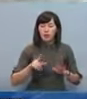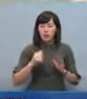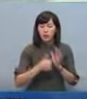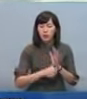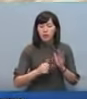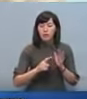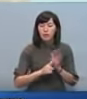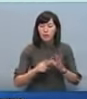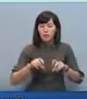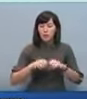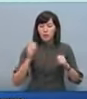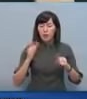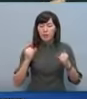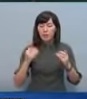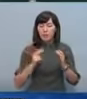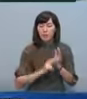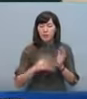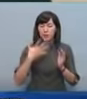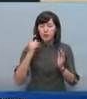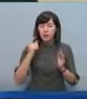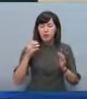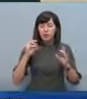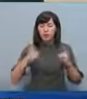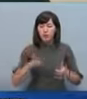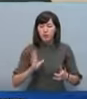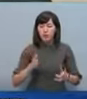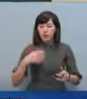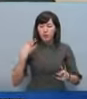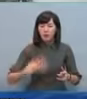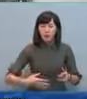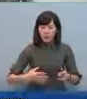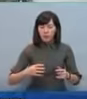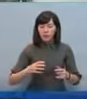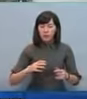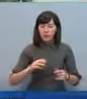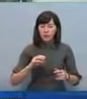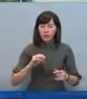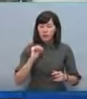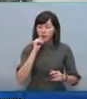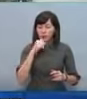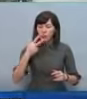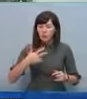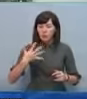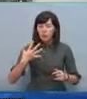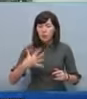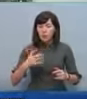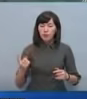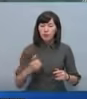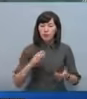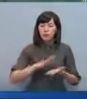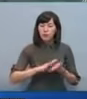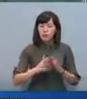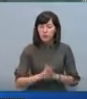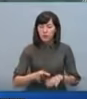нысан бұзылады. Бүгінгі дейін 85 тұрғын келісімін берсе, 40-ы райынан қайтпай отыр. Ал 35 нысанның иесімен